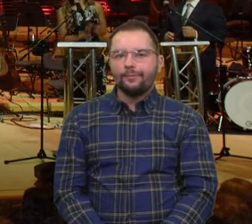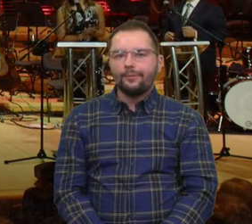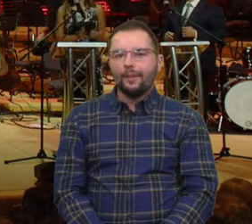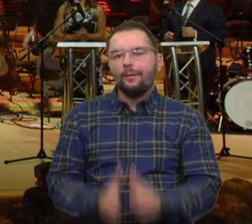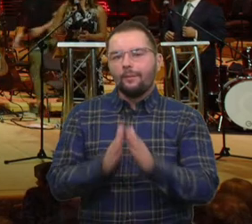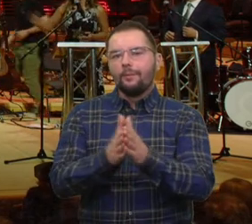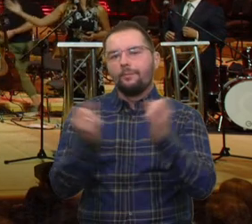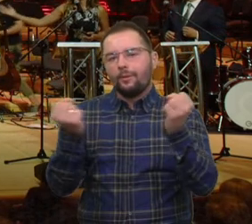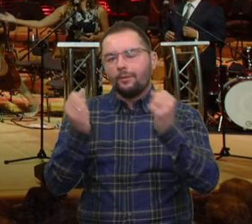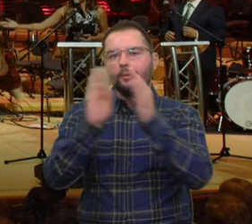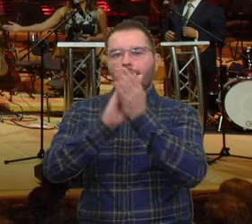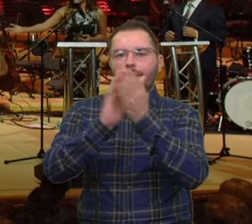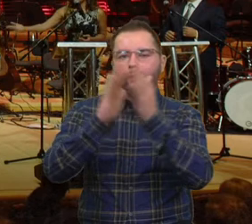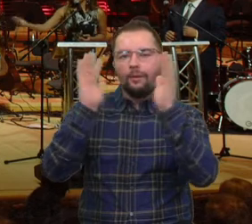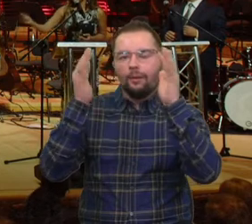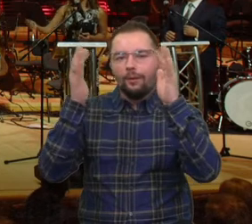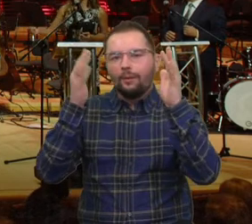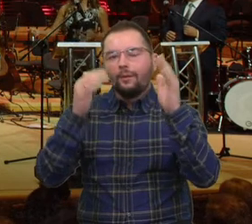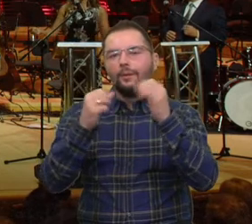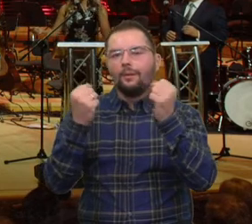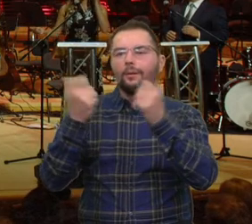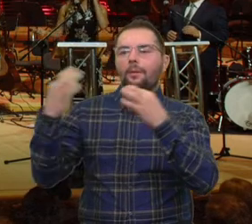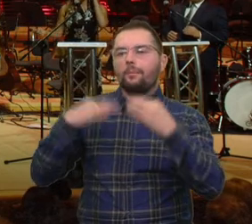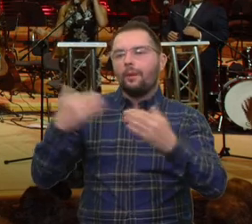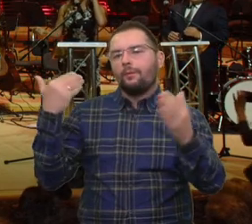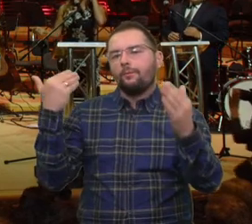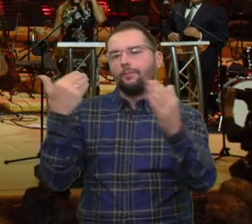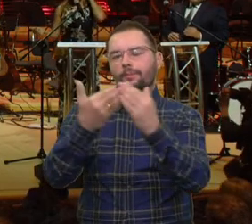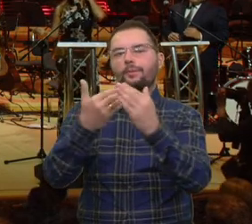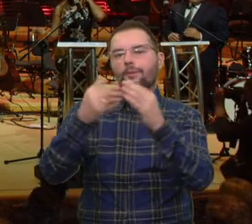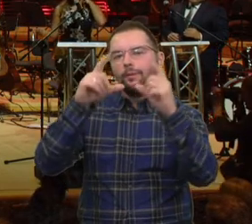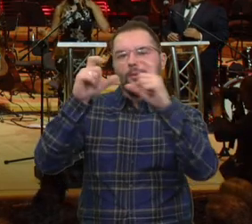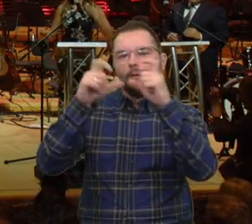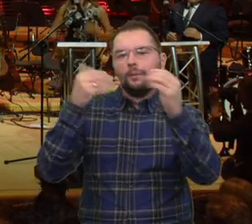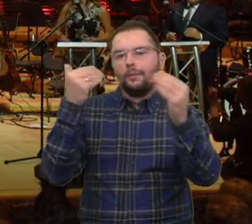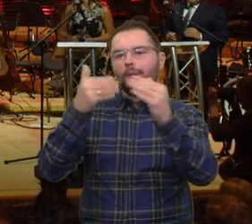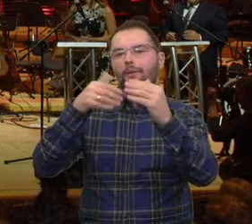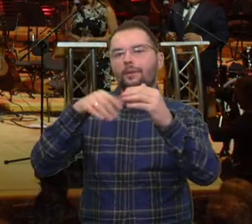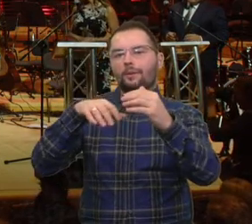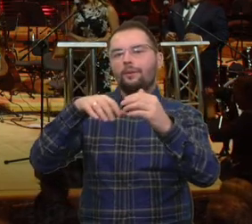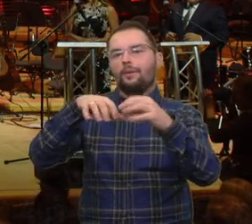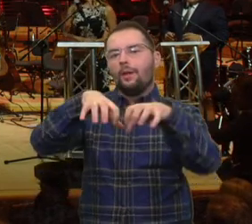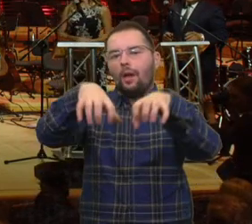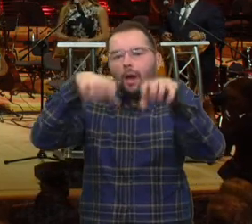Prosimy o wielkie brawa. Panów troszkę bliżej naszej cudownej publiczności.